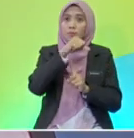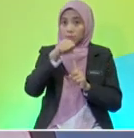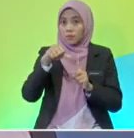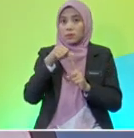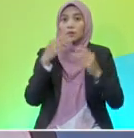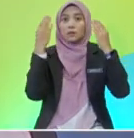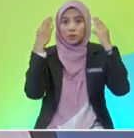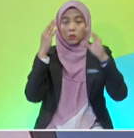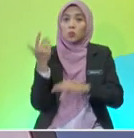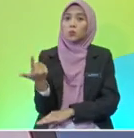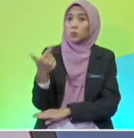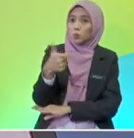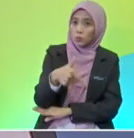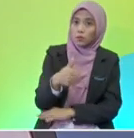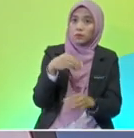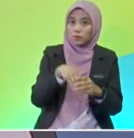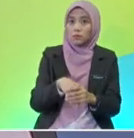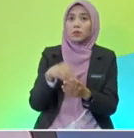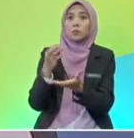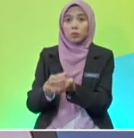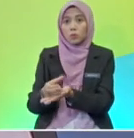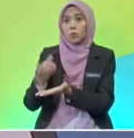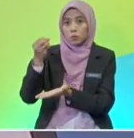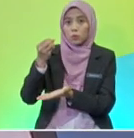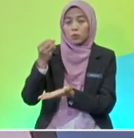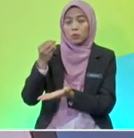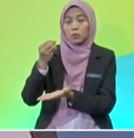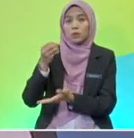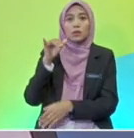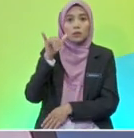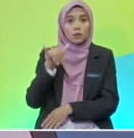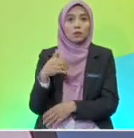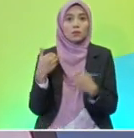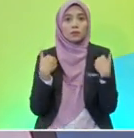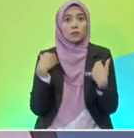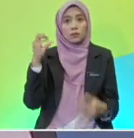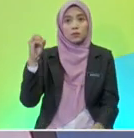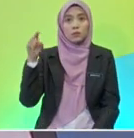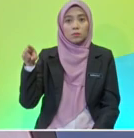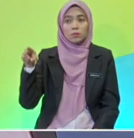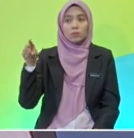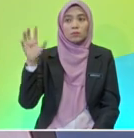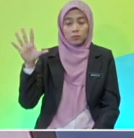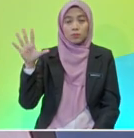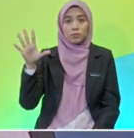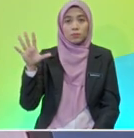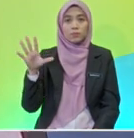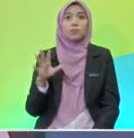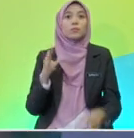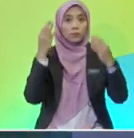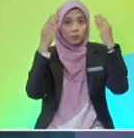satu-satu kepada beberapa botol yang isi padunya Syifa populasi gua udah membuat satu operasi